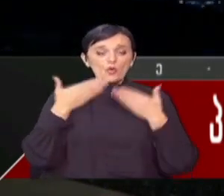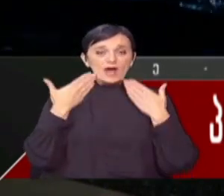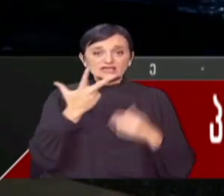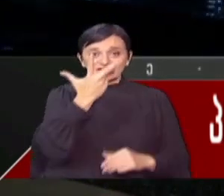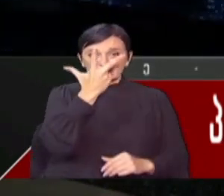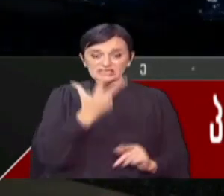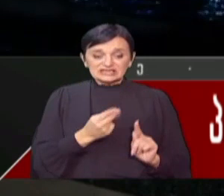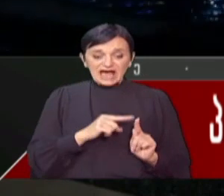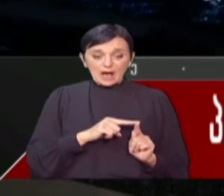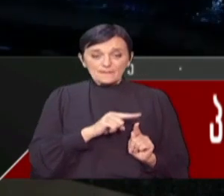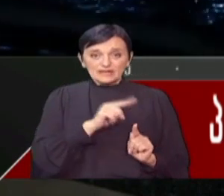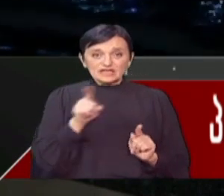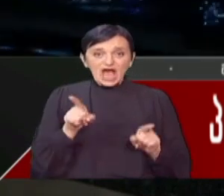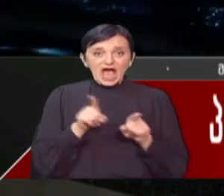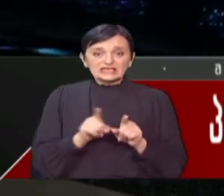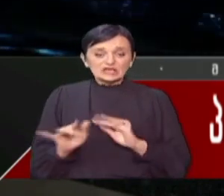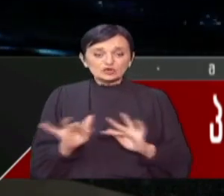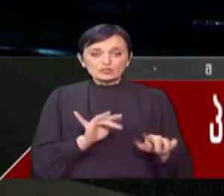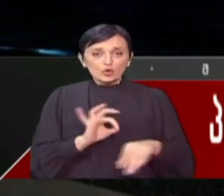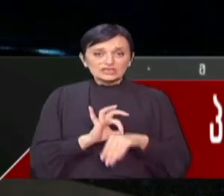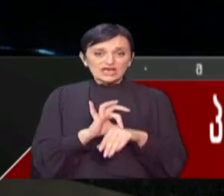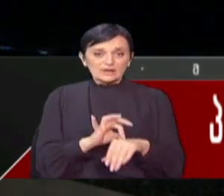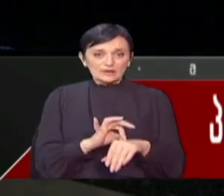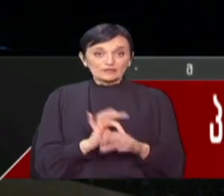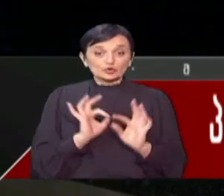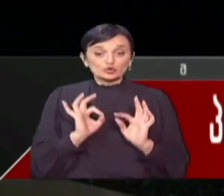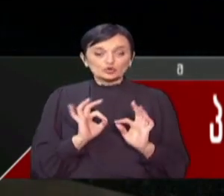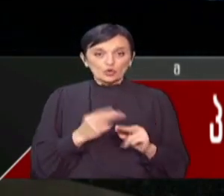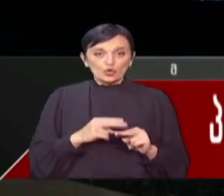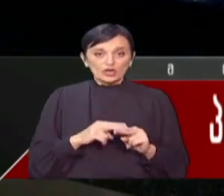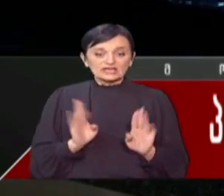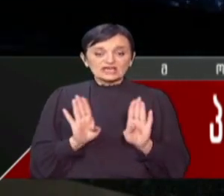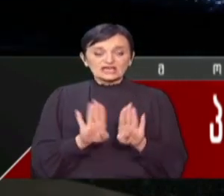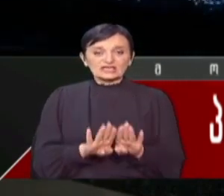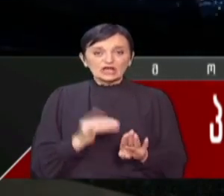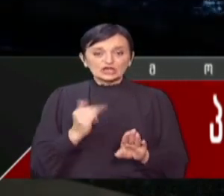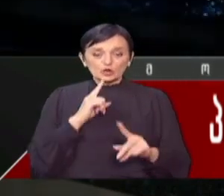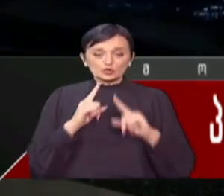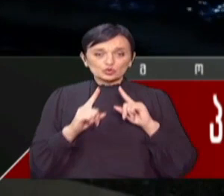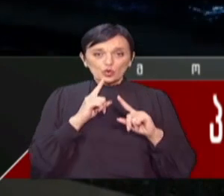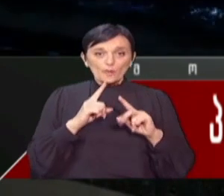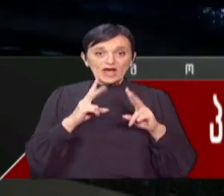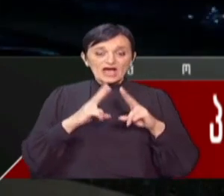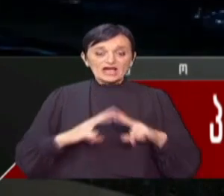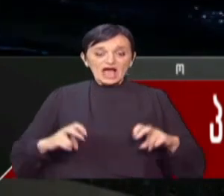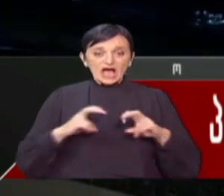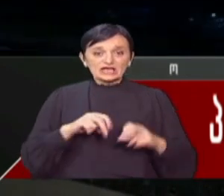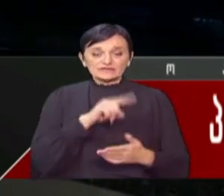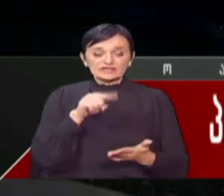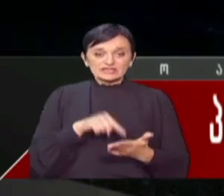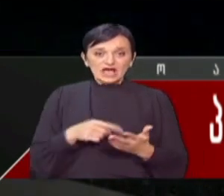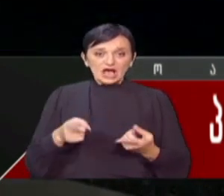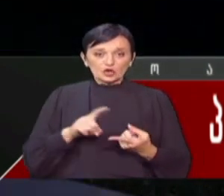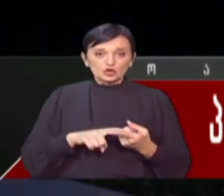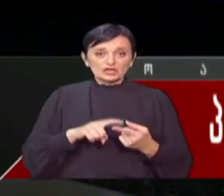dghis ganmavlobashi aseti protsesis tsarmartva. Sored ase dakhura dghevandeli sxtoma da ganxilvebi aghnishnul sakitan